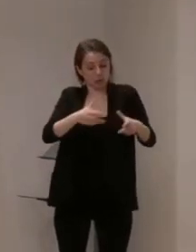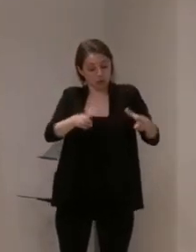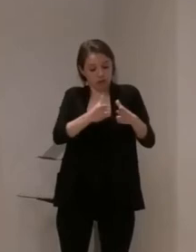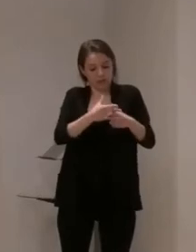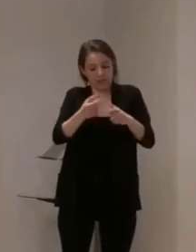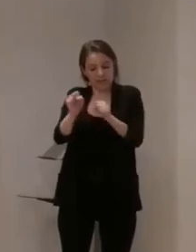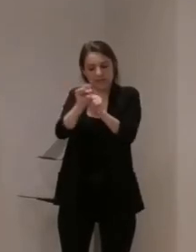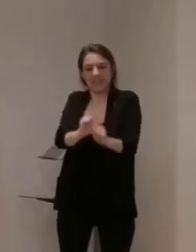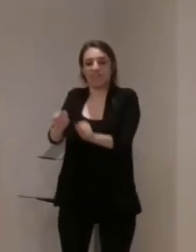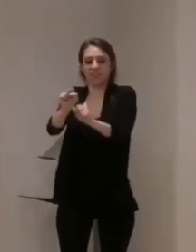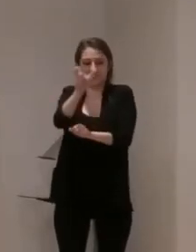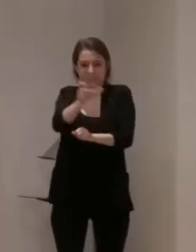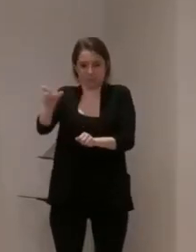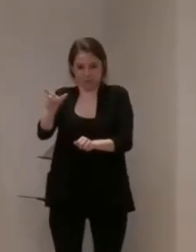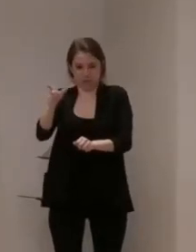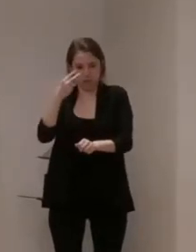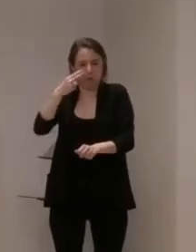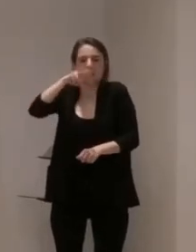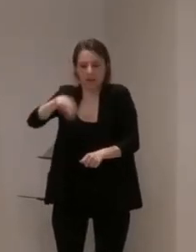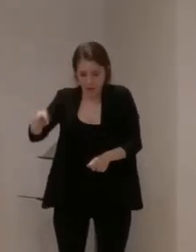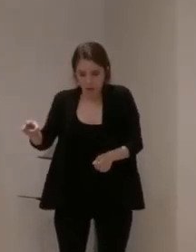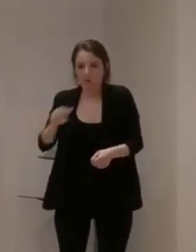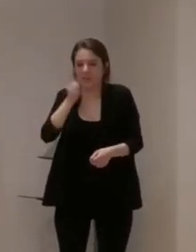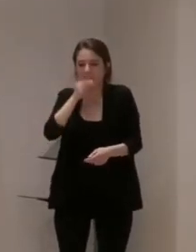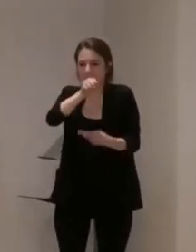altre règim. Perquè aquestes persones no perceben